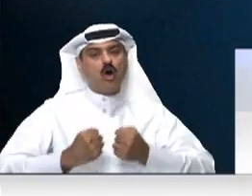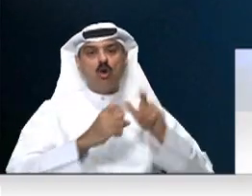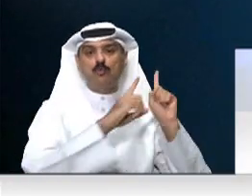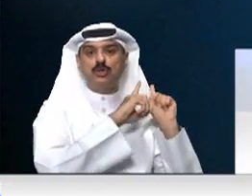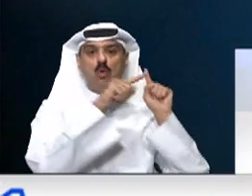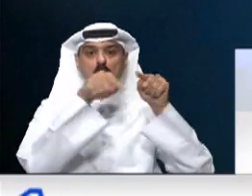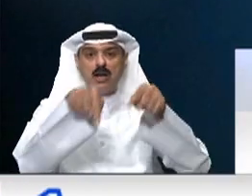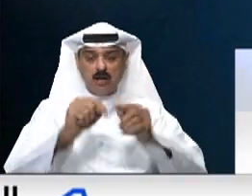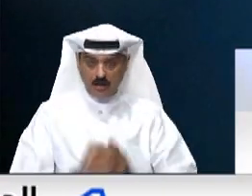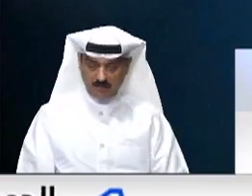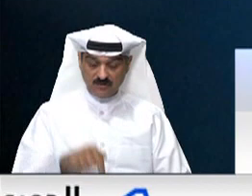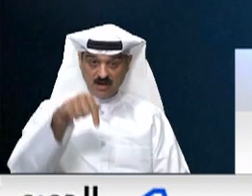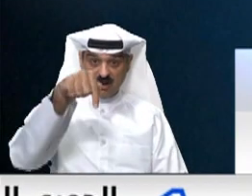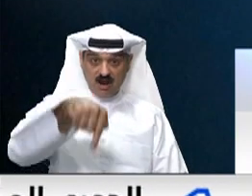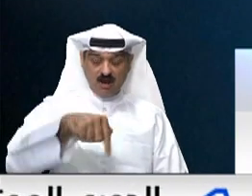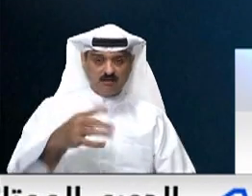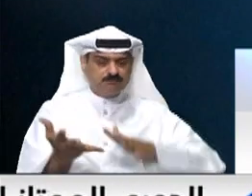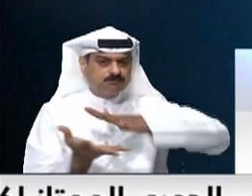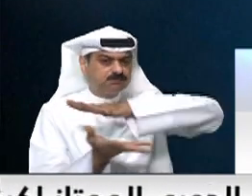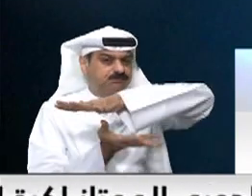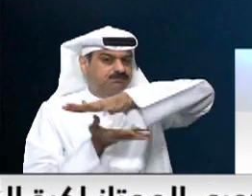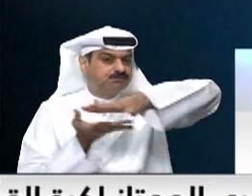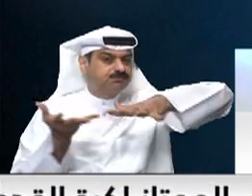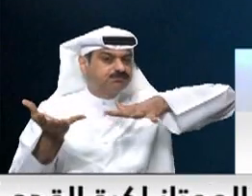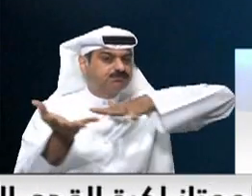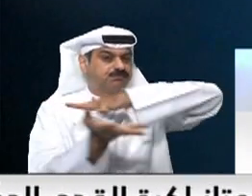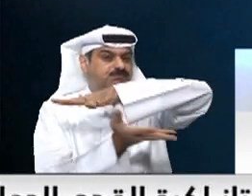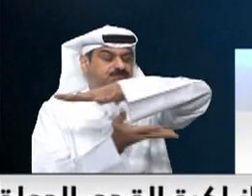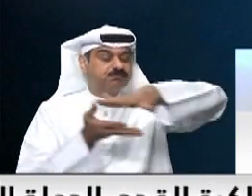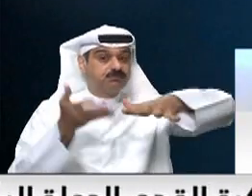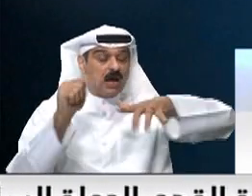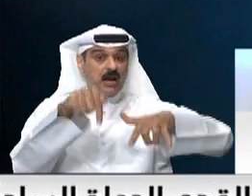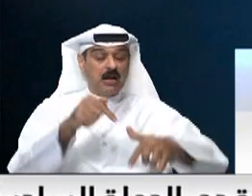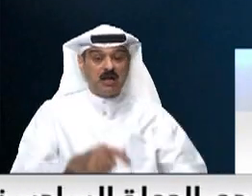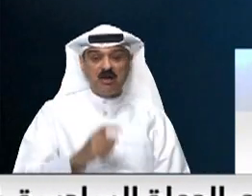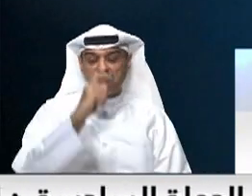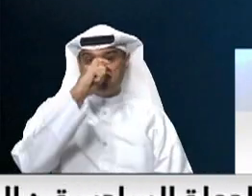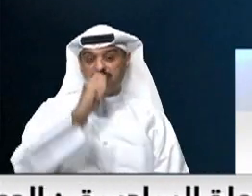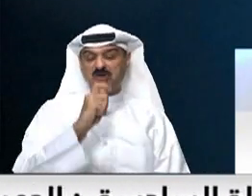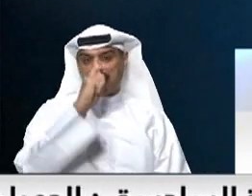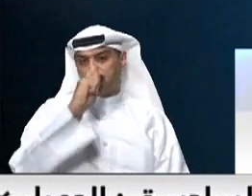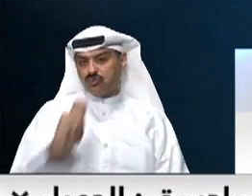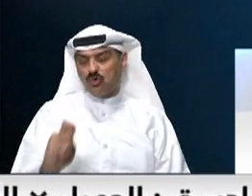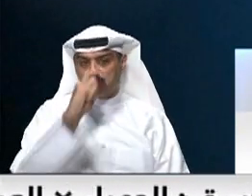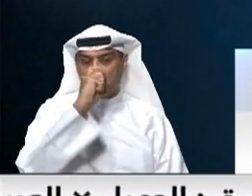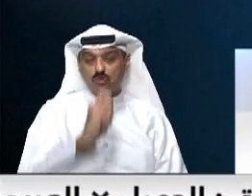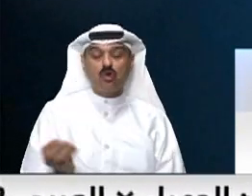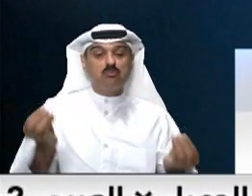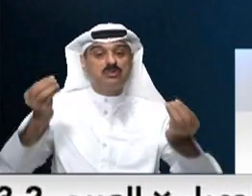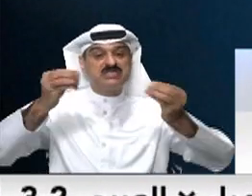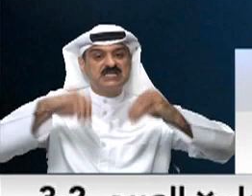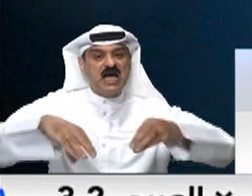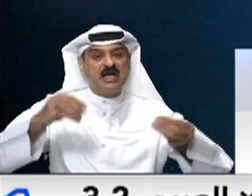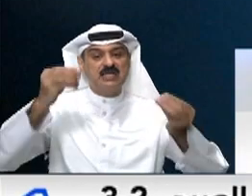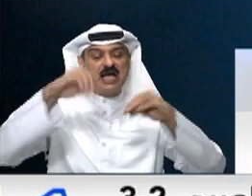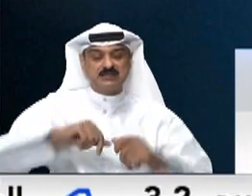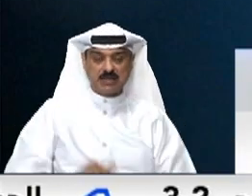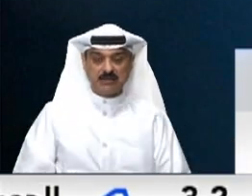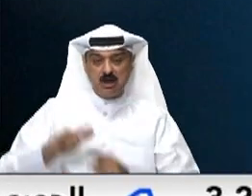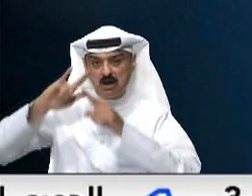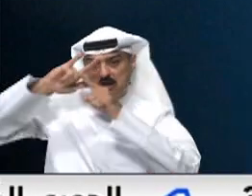أدى إلى نقل هذه الأزمة الخطيرة إلى مستوى جديد من العنف والألم. وقد شملت الضربات